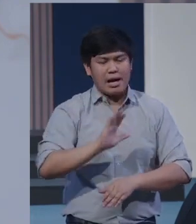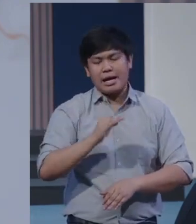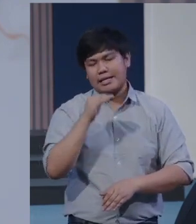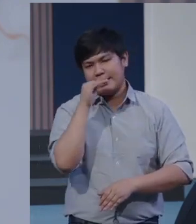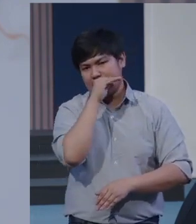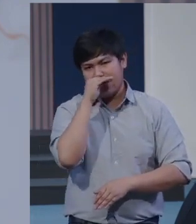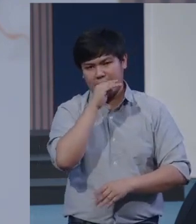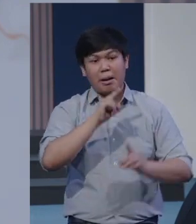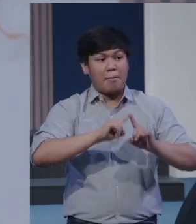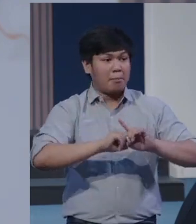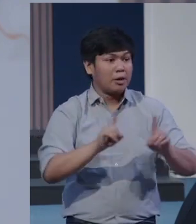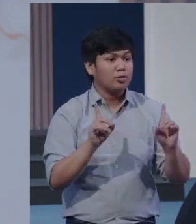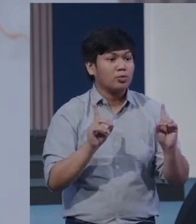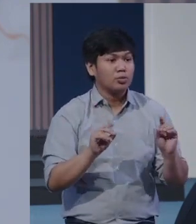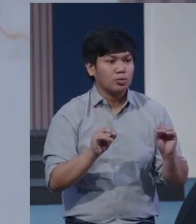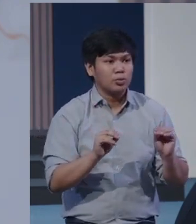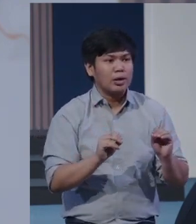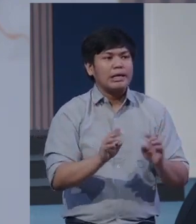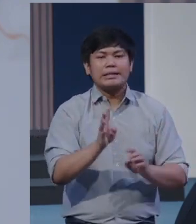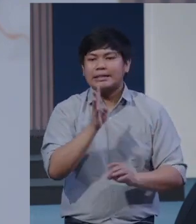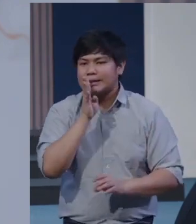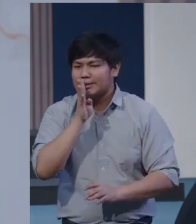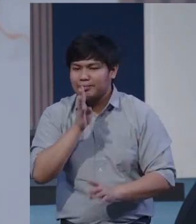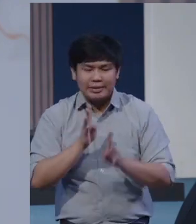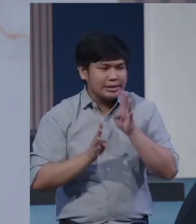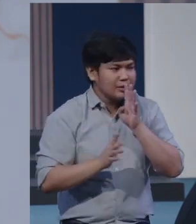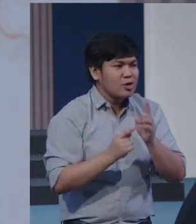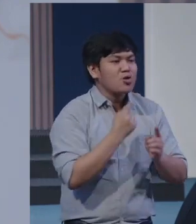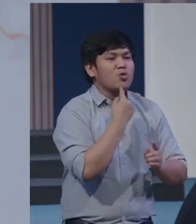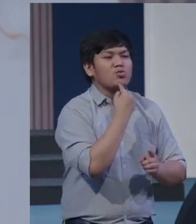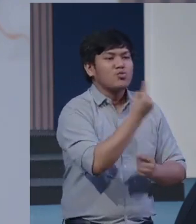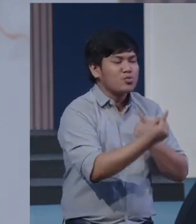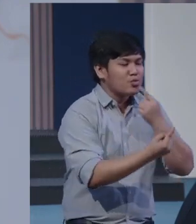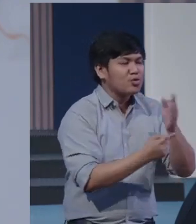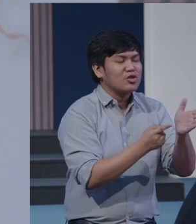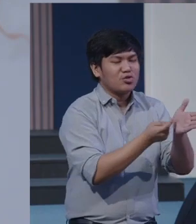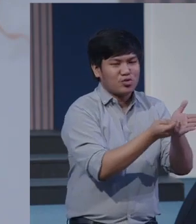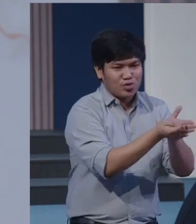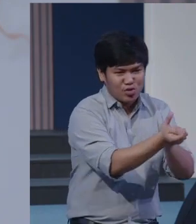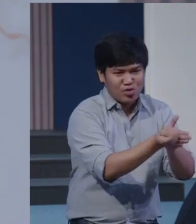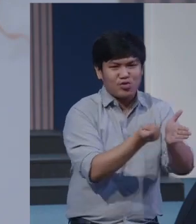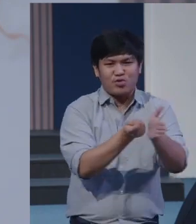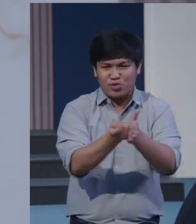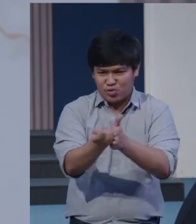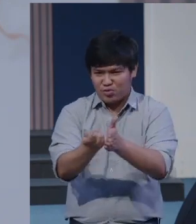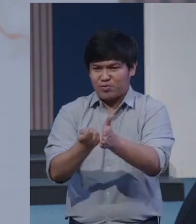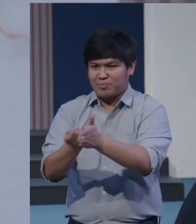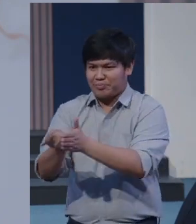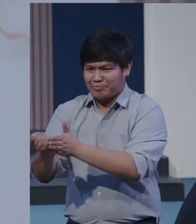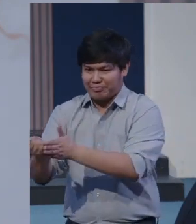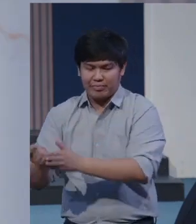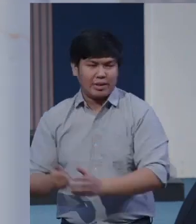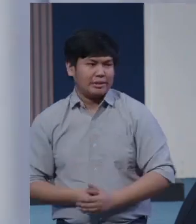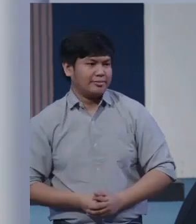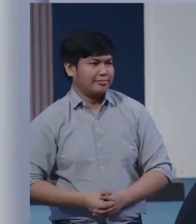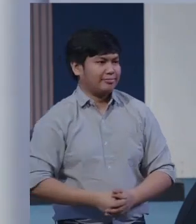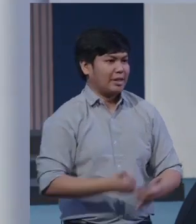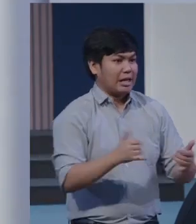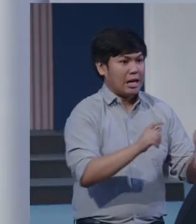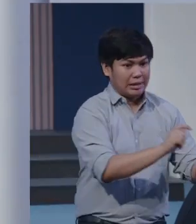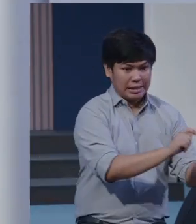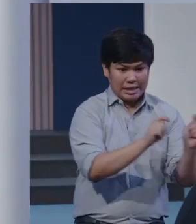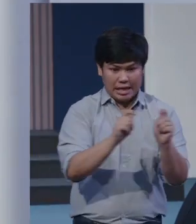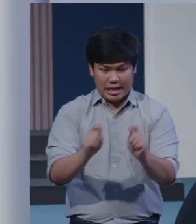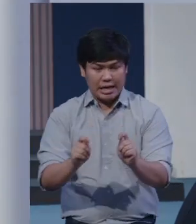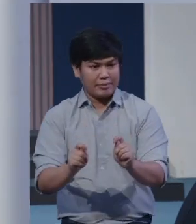truth huwag magbulaan magsabi ng katotohanan pangalawa Ano ang dahilan ano ang